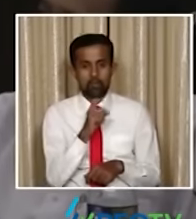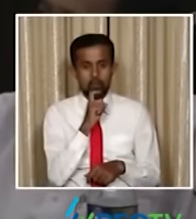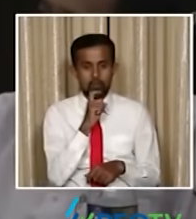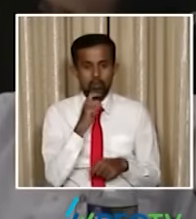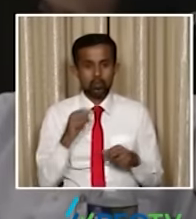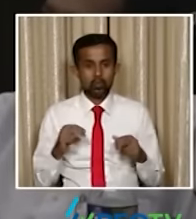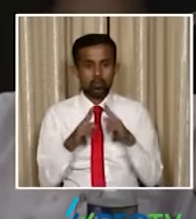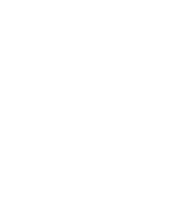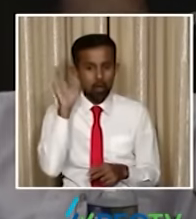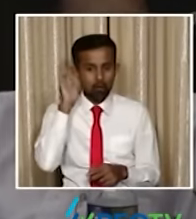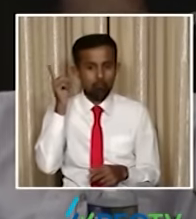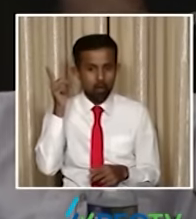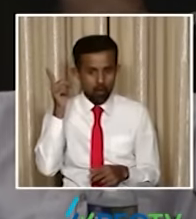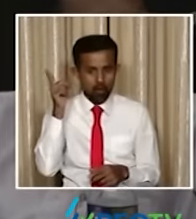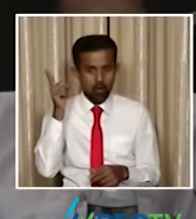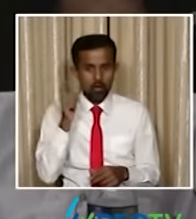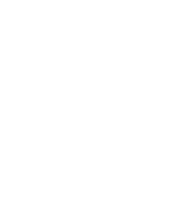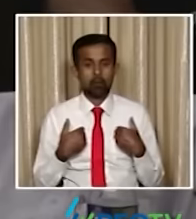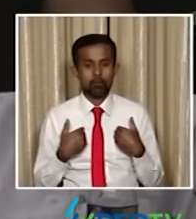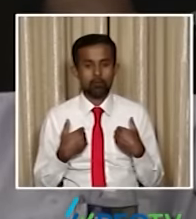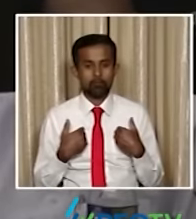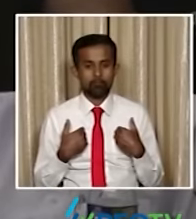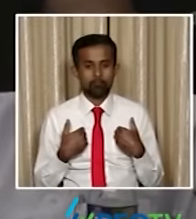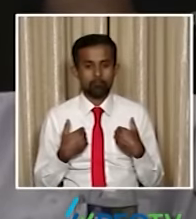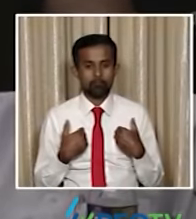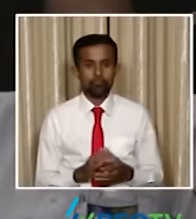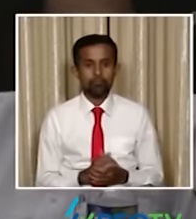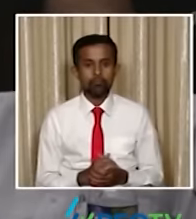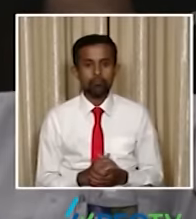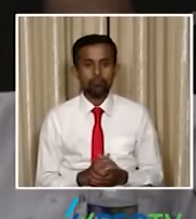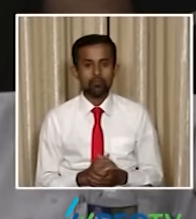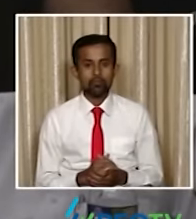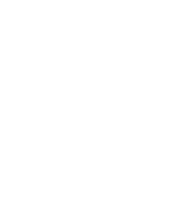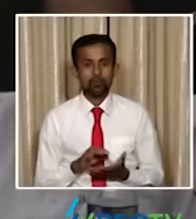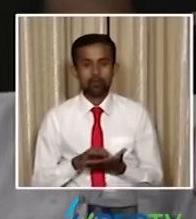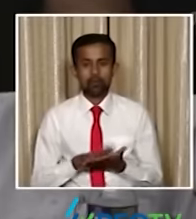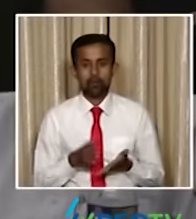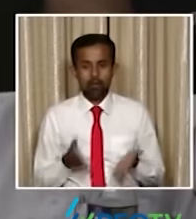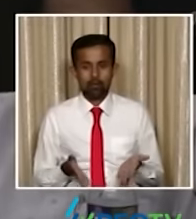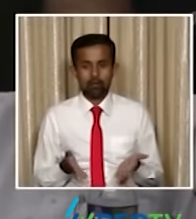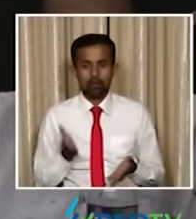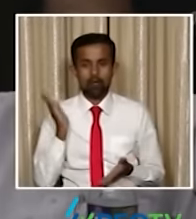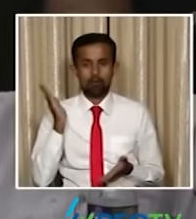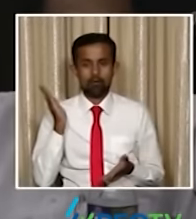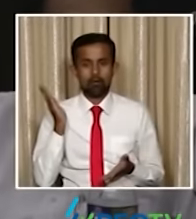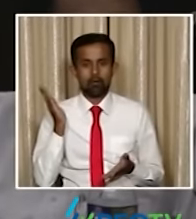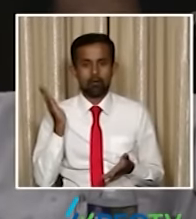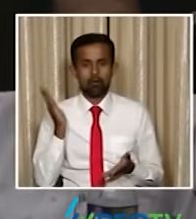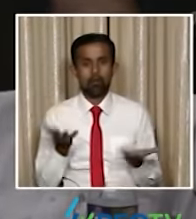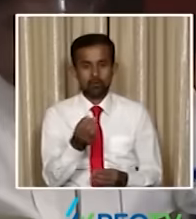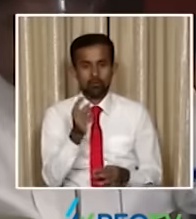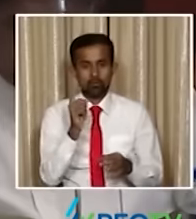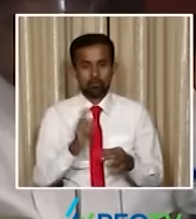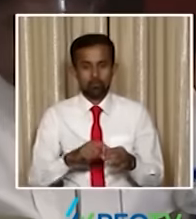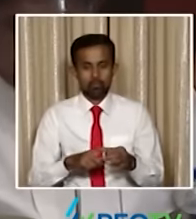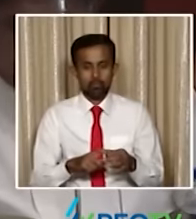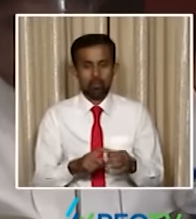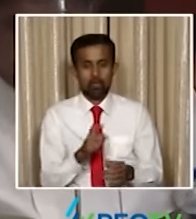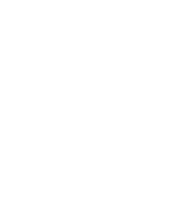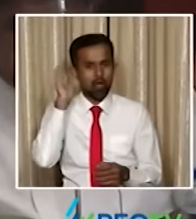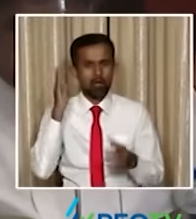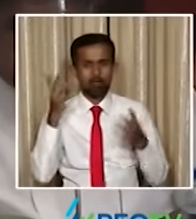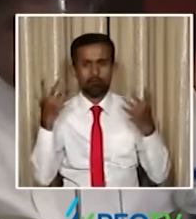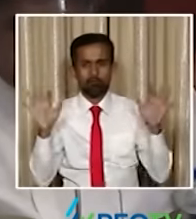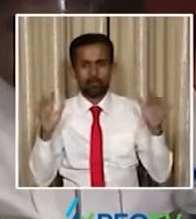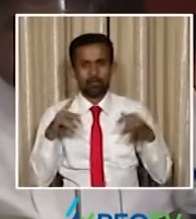ශ්‍රේෂ්ඨ අධිකාරියේ නඩුවක් අහනවා. නඩු පහක් තියෙනවා. කොහෙද තියෙන්නේ උදේ අදක් තියෙනවා කොහෙ උසාවියේ දුන්නේ ඒ නඩුව අහලා